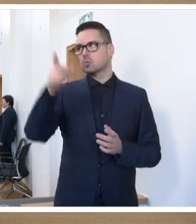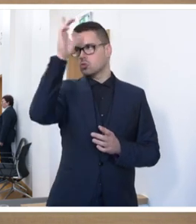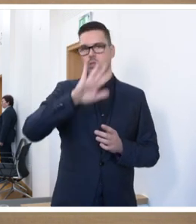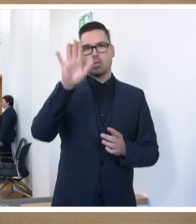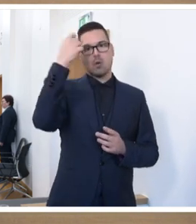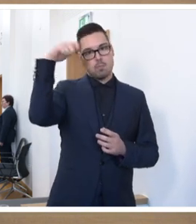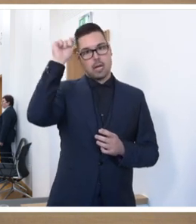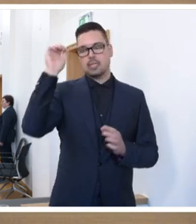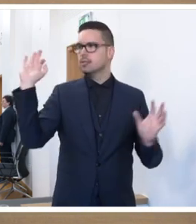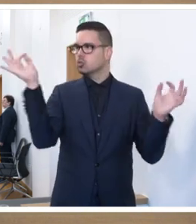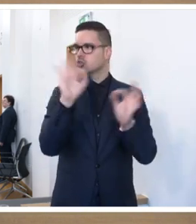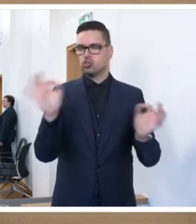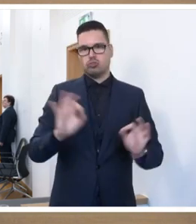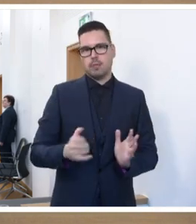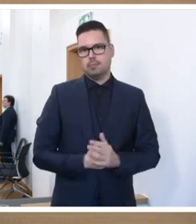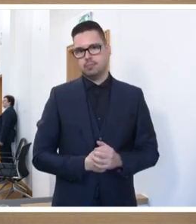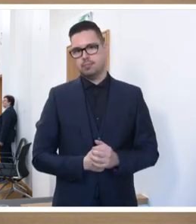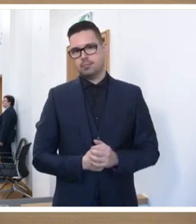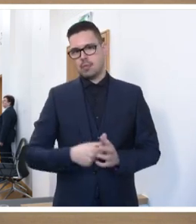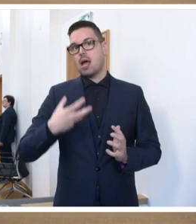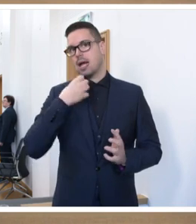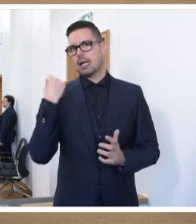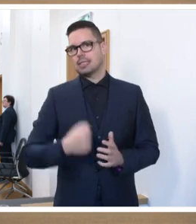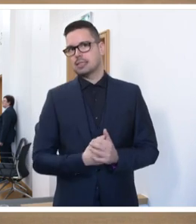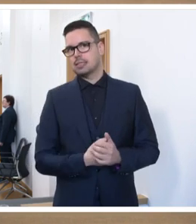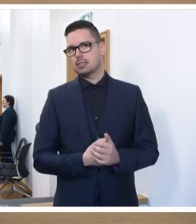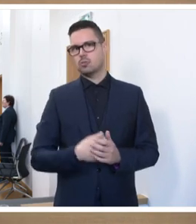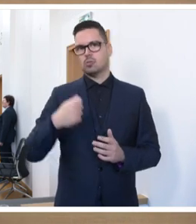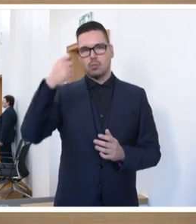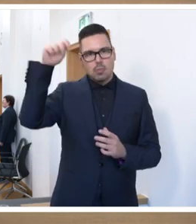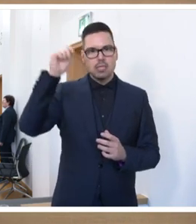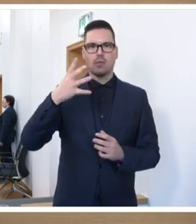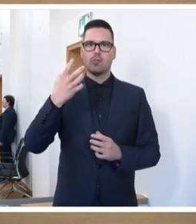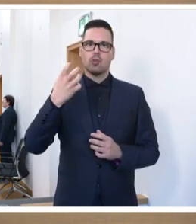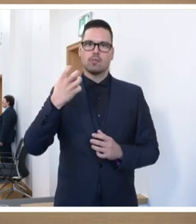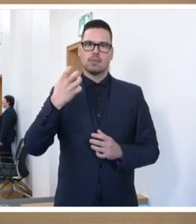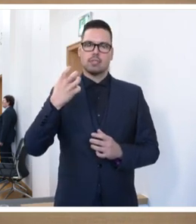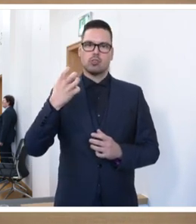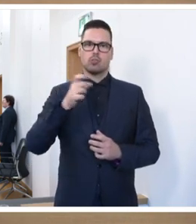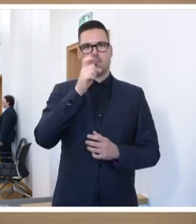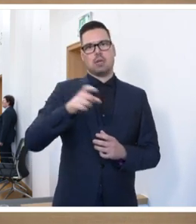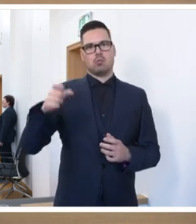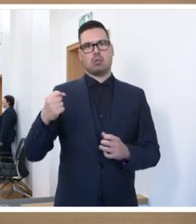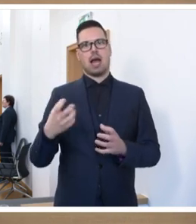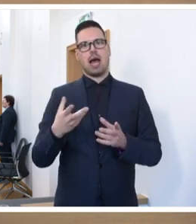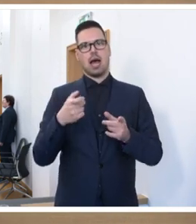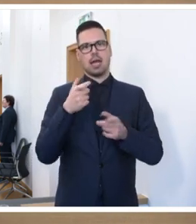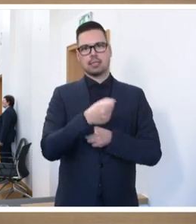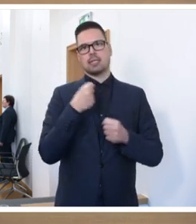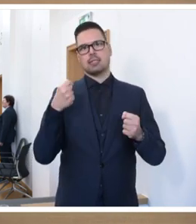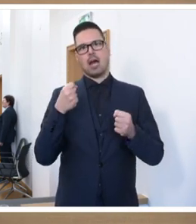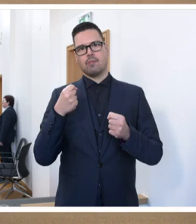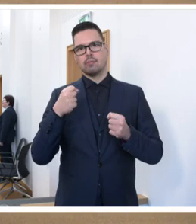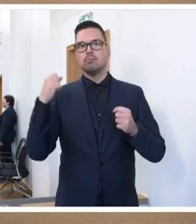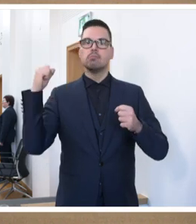insbesondere in Berlin, waren die Ausschreitungen besonders heftig und aggressiv. Bei den Ausschreitungen in Berlin allein wurden 50 Einsatzkräfte verletzt. Solche